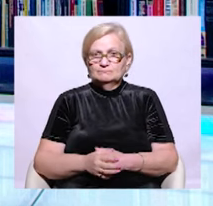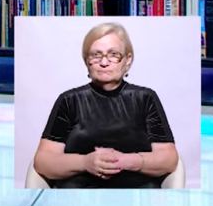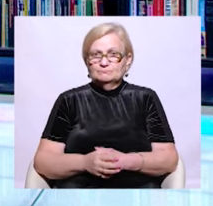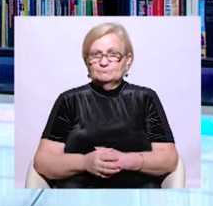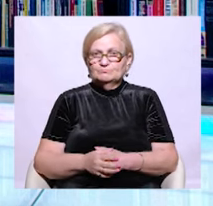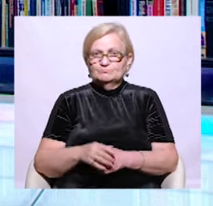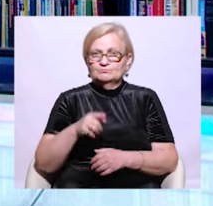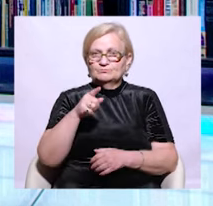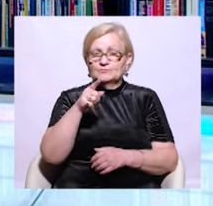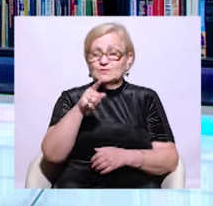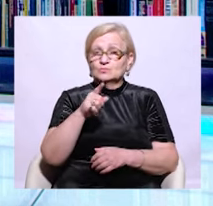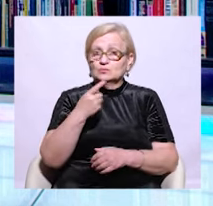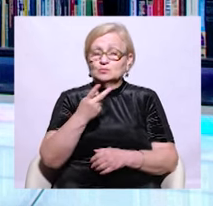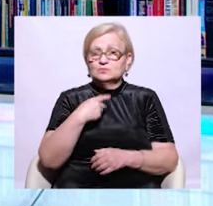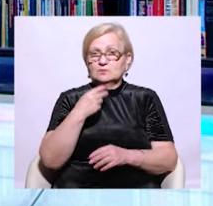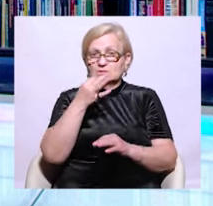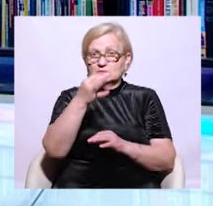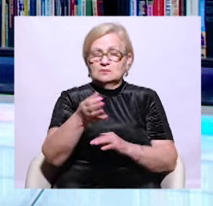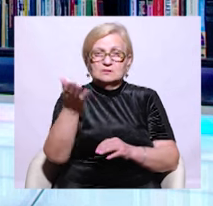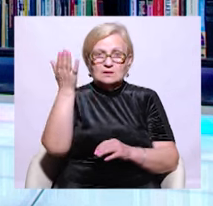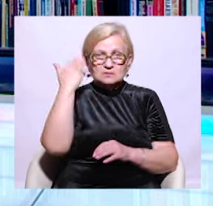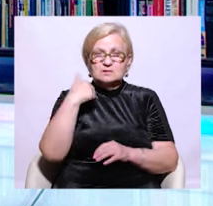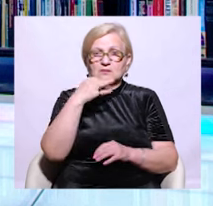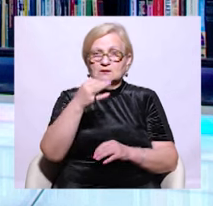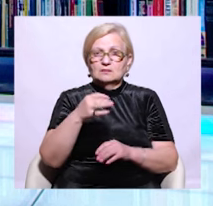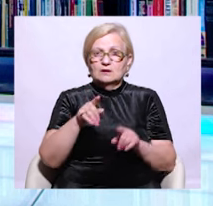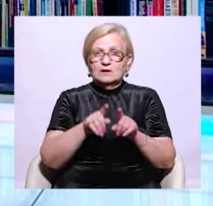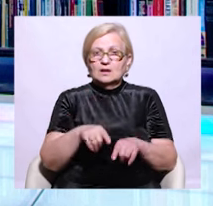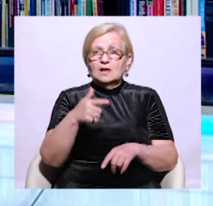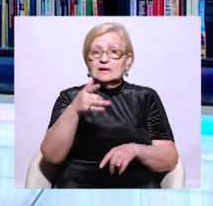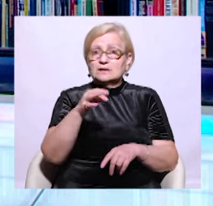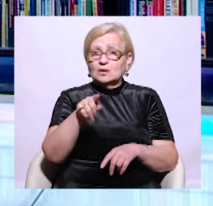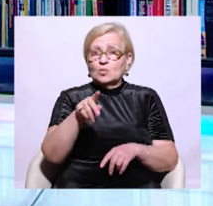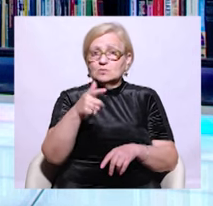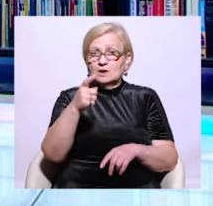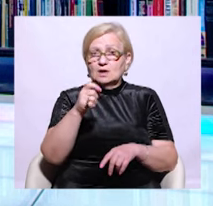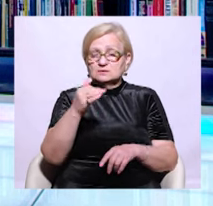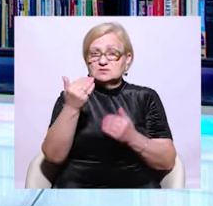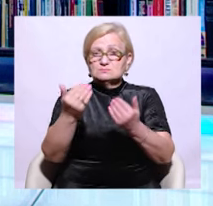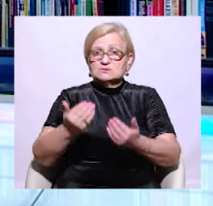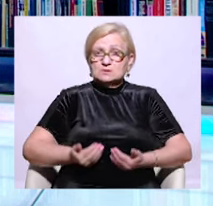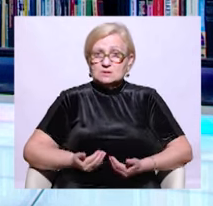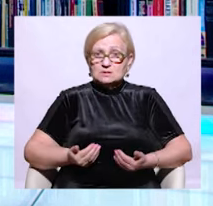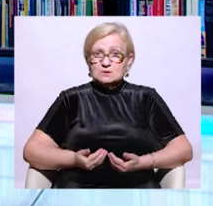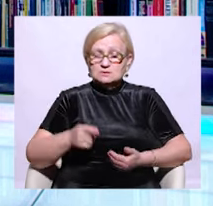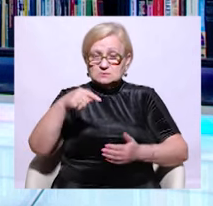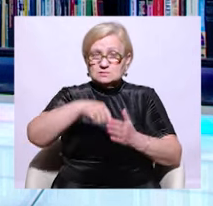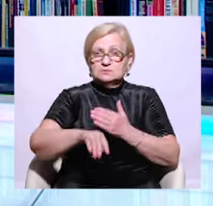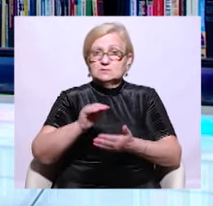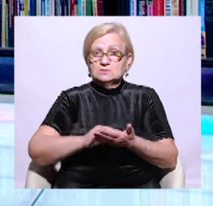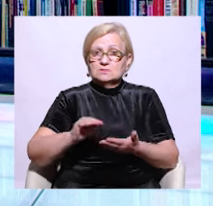სხვათა შორის ისიც უნდა ვთქვათ, და ეს ადრე ერთხელ უკვე ვახსენეთ, რომ სწორედ გრიგოლ ხანძთელის ცხოვრებაში